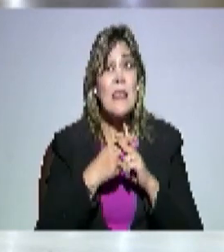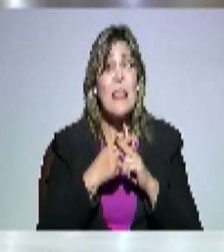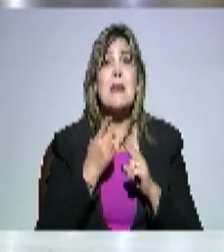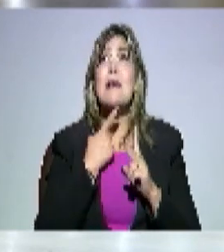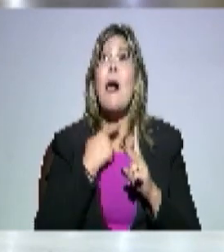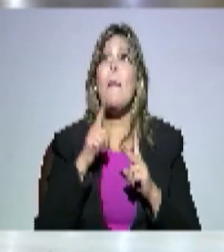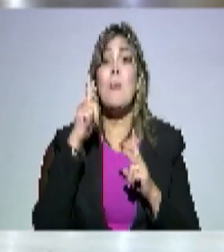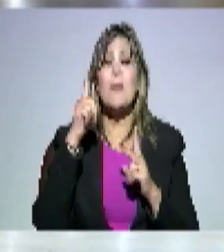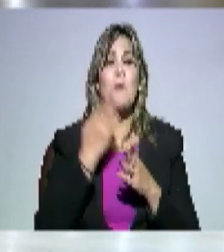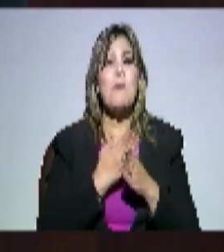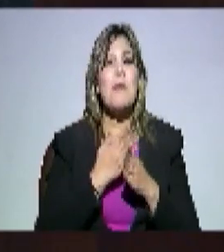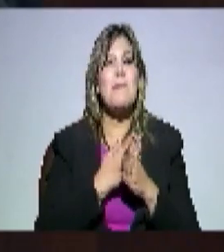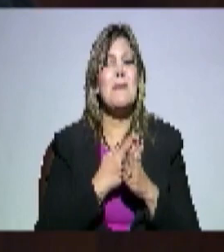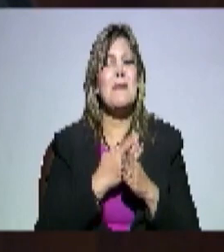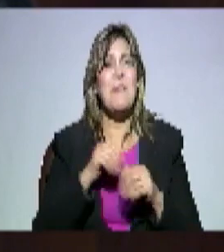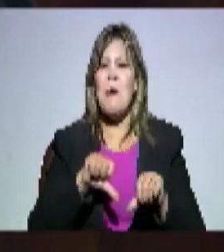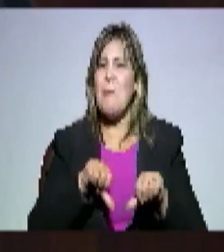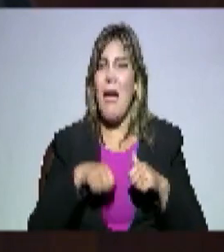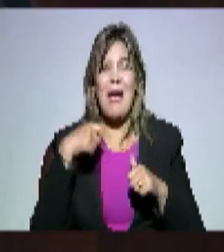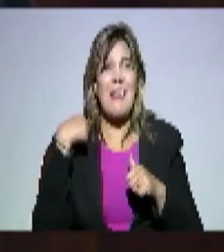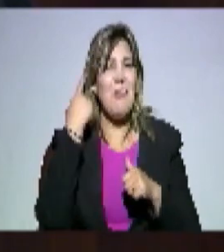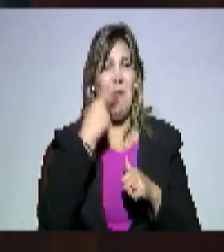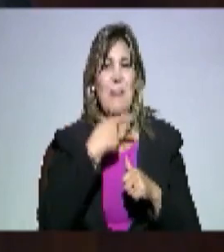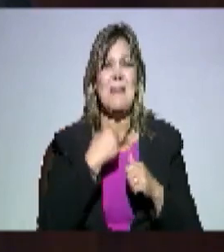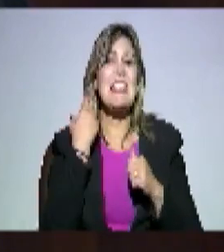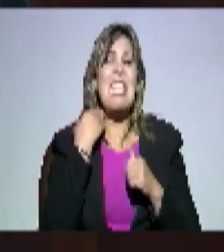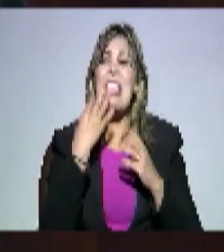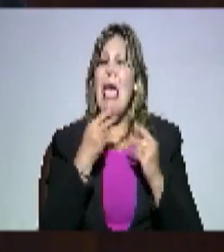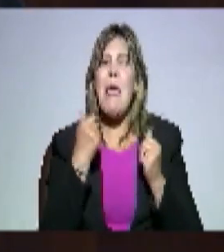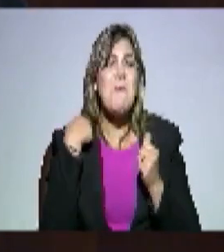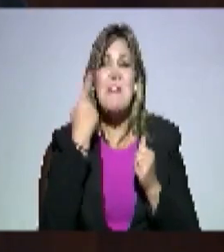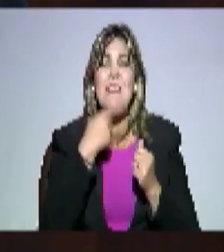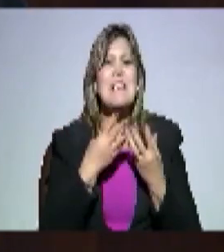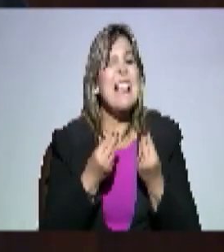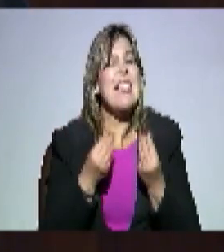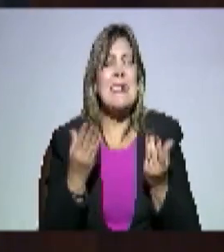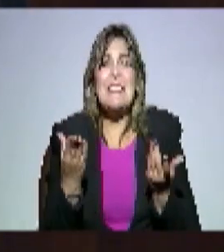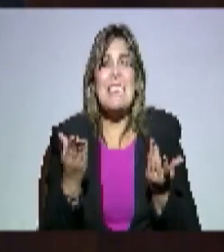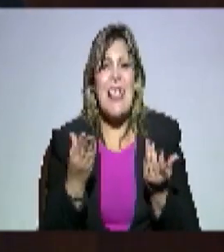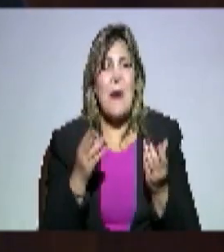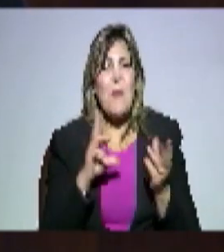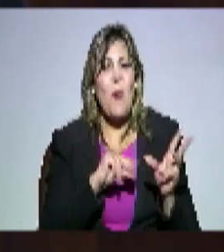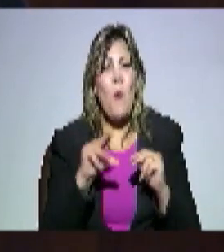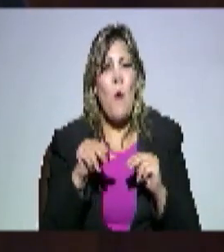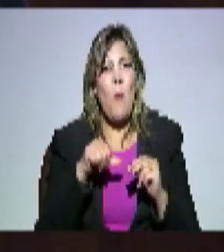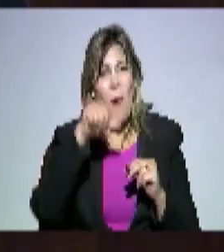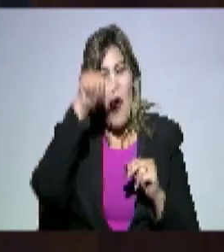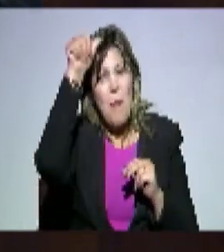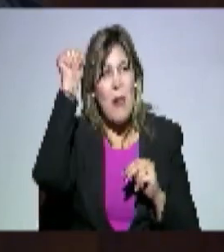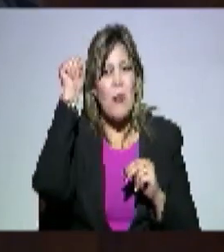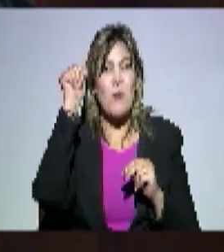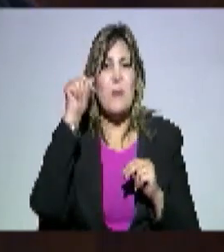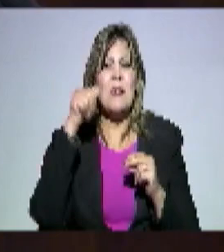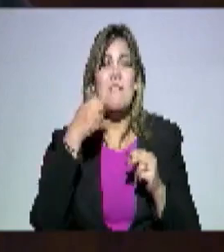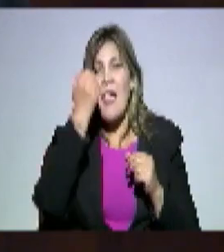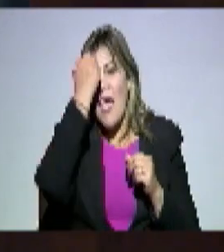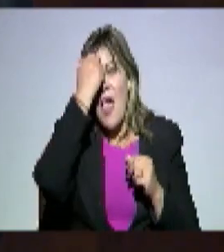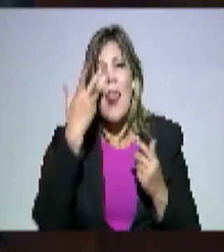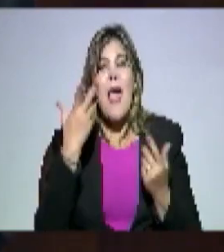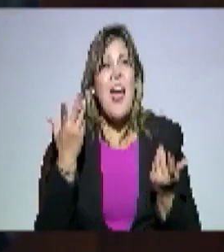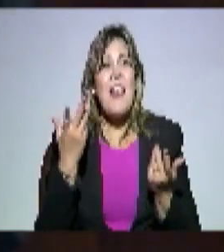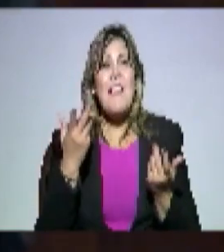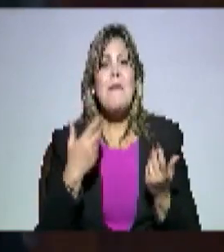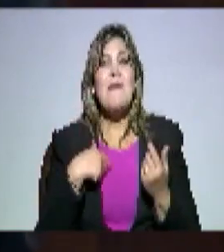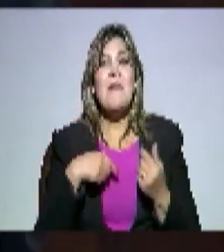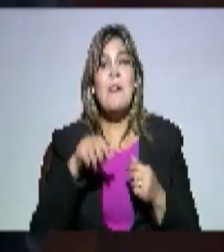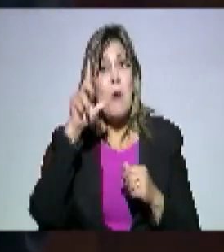بسببه كام قديس حياه زي انطونيوس في في الاف اللي اتاثر بانبا شنوده رئيس